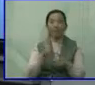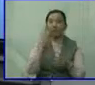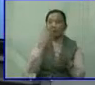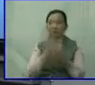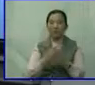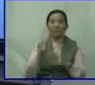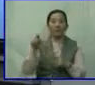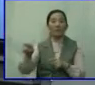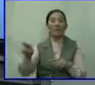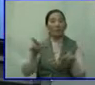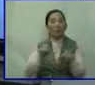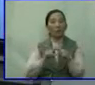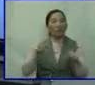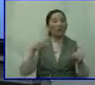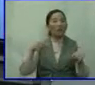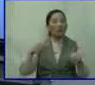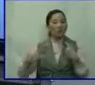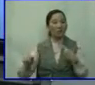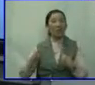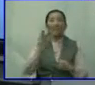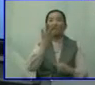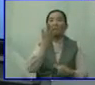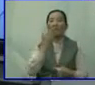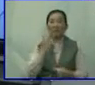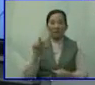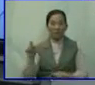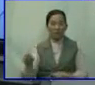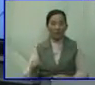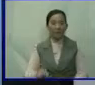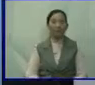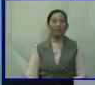здесь тоже они отличаются цветом.